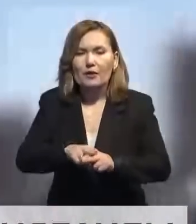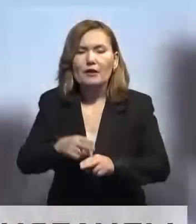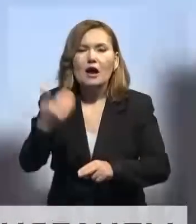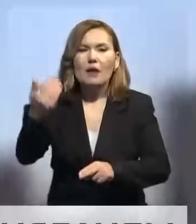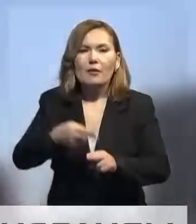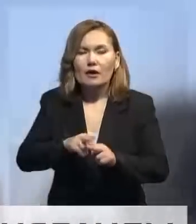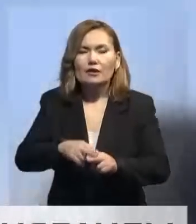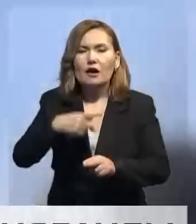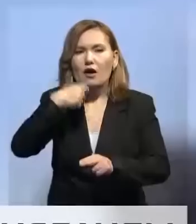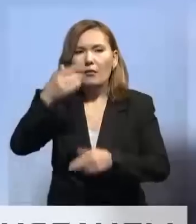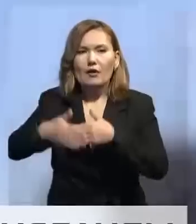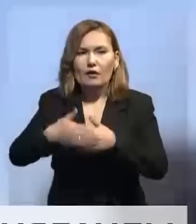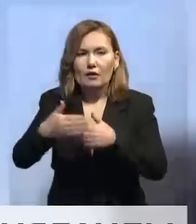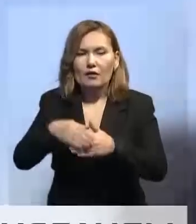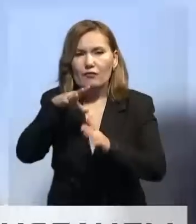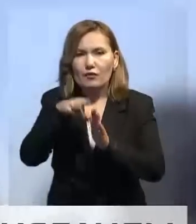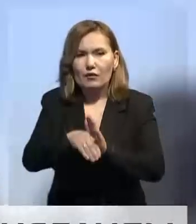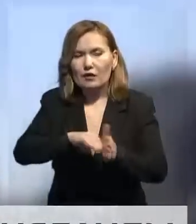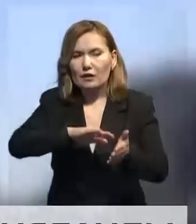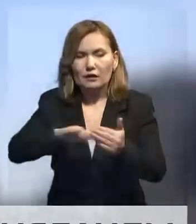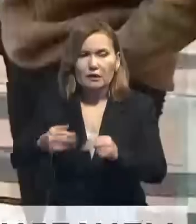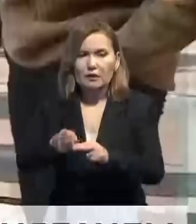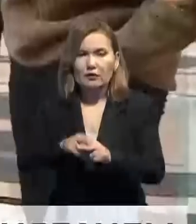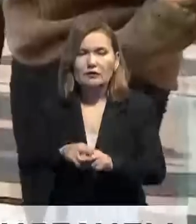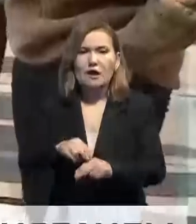жазасы енгізілген соң наразылық бәсеңдеді деп отыр.